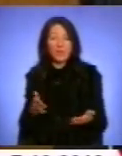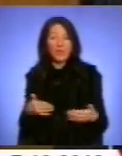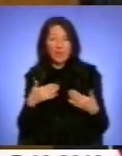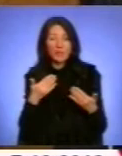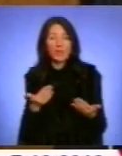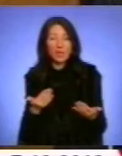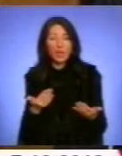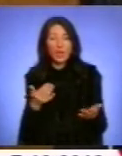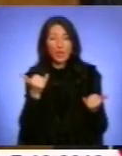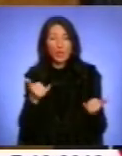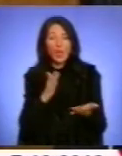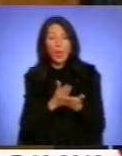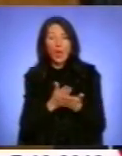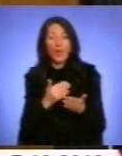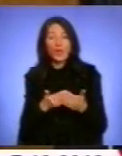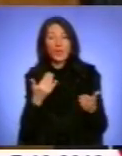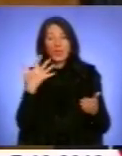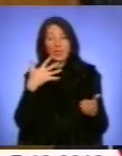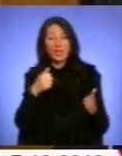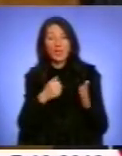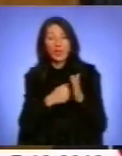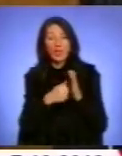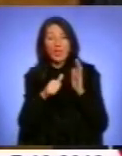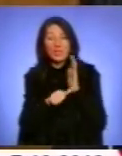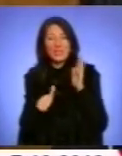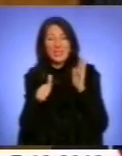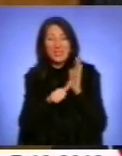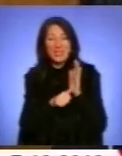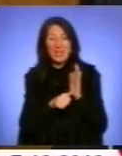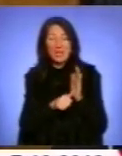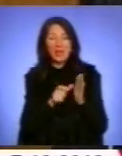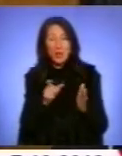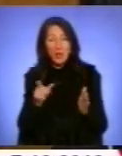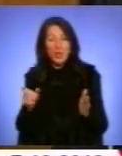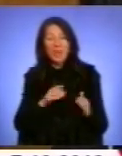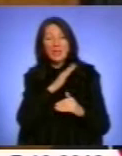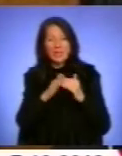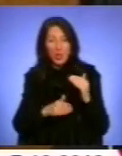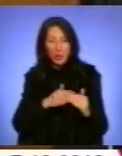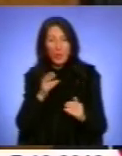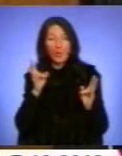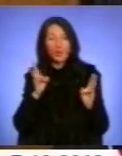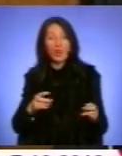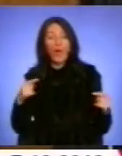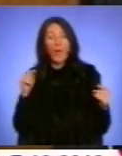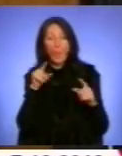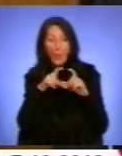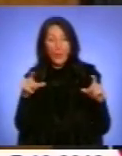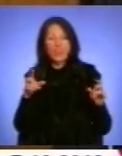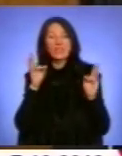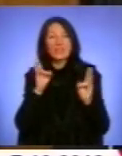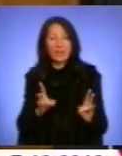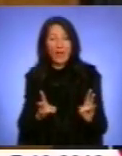ми маємо в середньому від 50 до 60 звернень за добу в травмпункт із